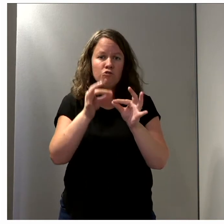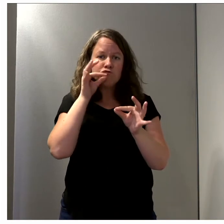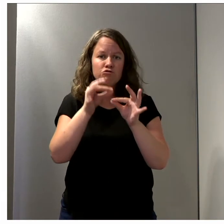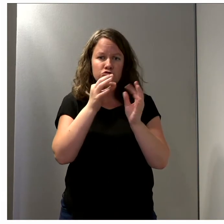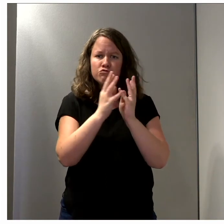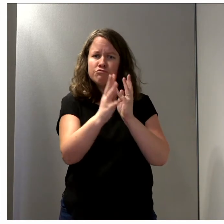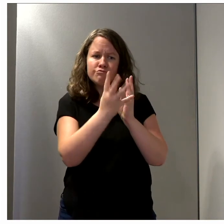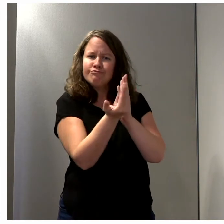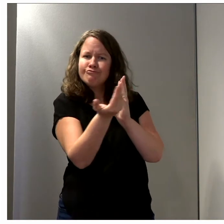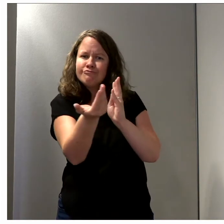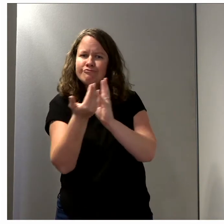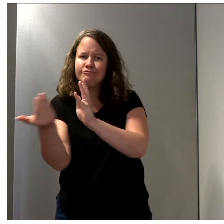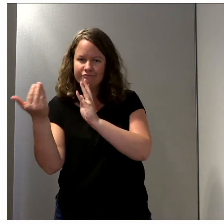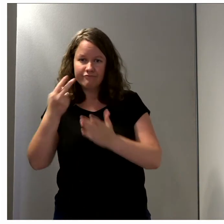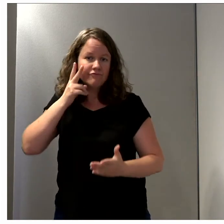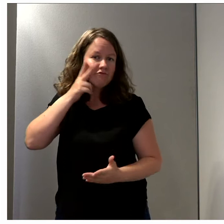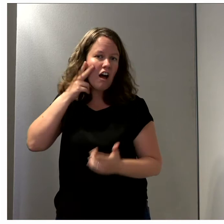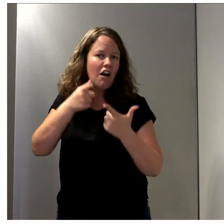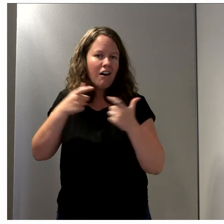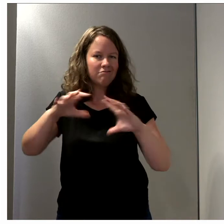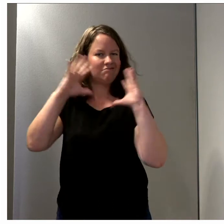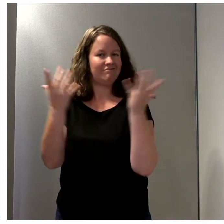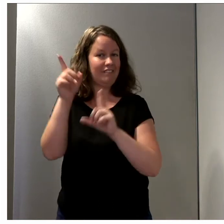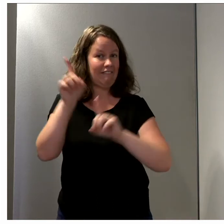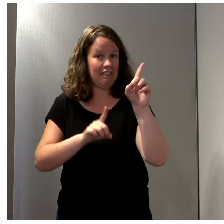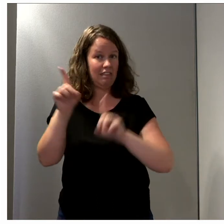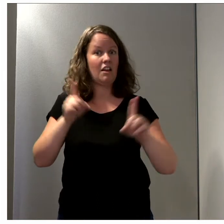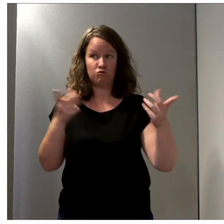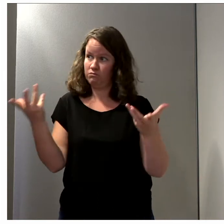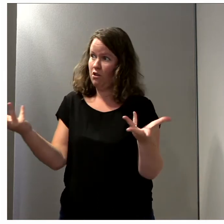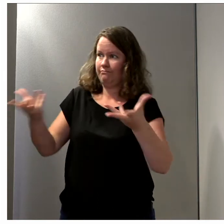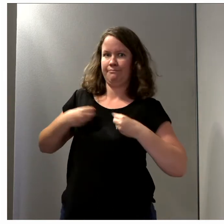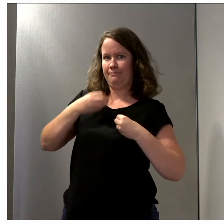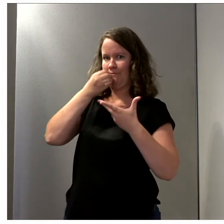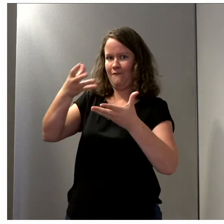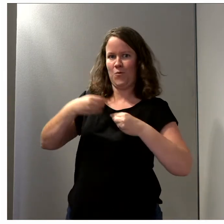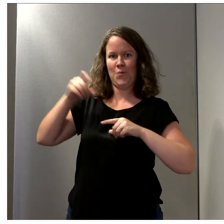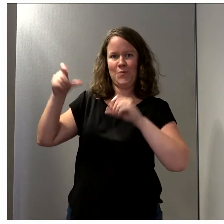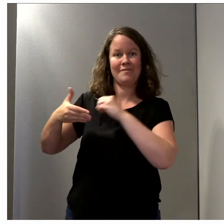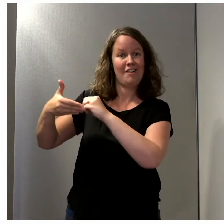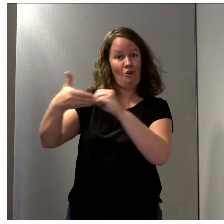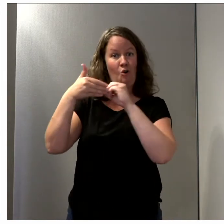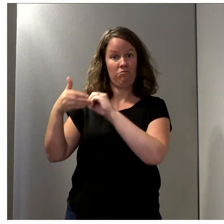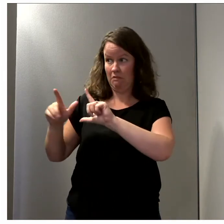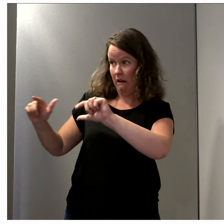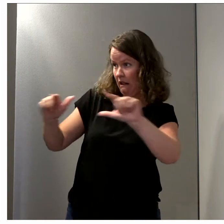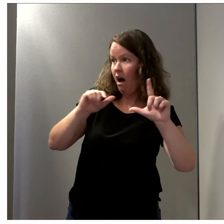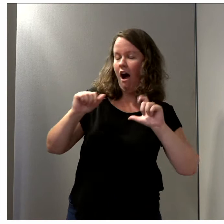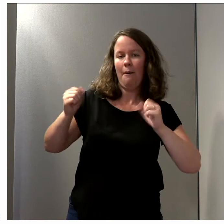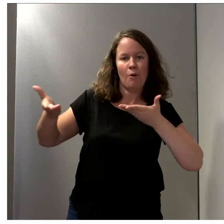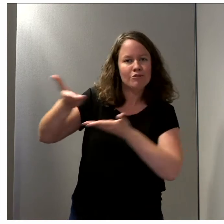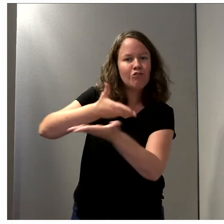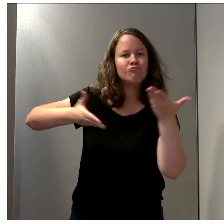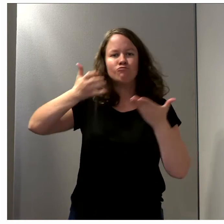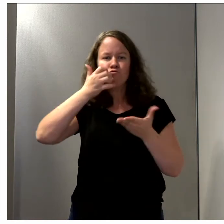coup, l'aidant qui vient se reconnaît comme aidant. Et aussi, c'est un lieu de partage, de convivialité, et où on a pu amener là aussi de l'information. Voilà